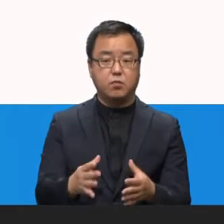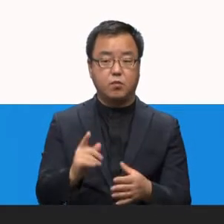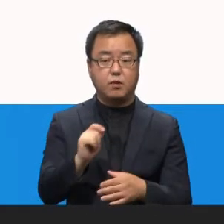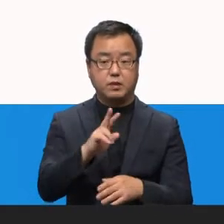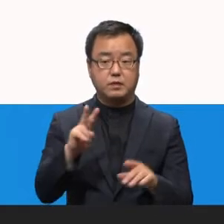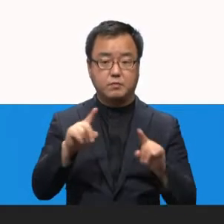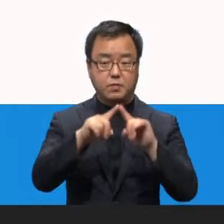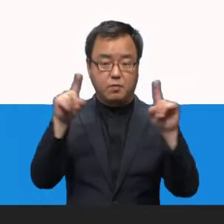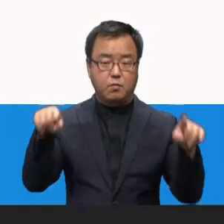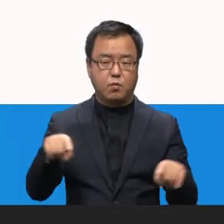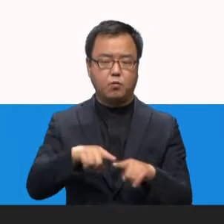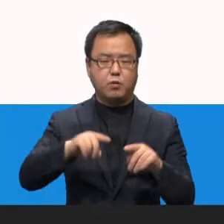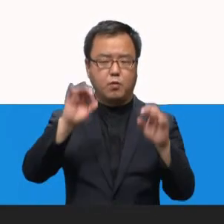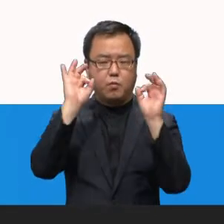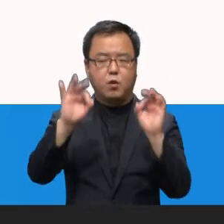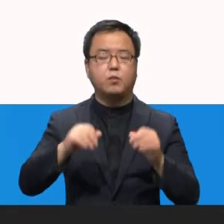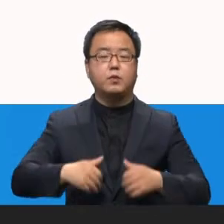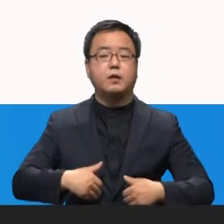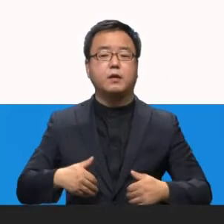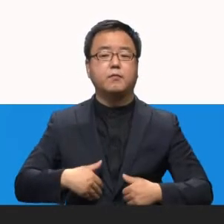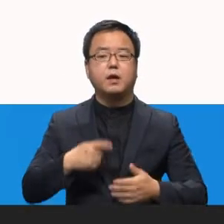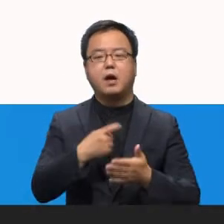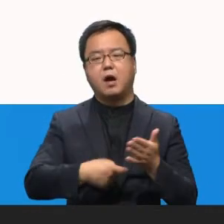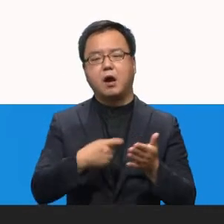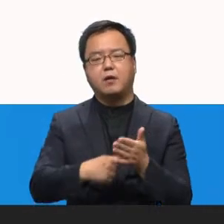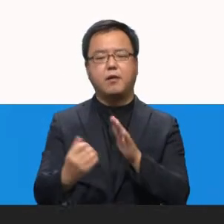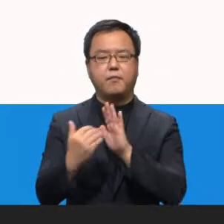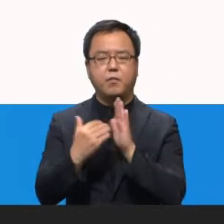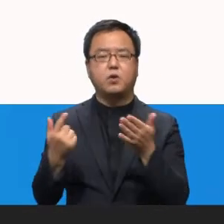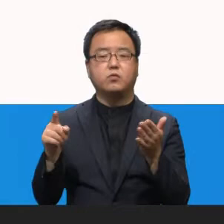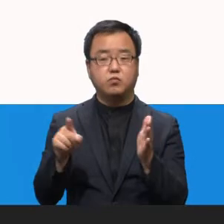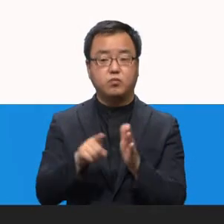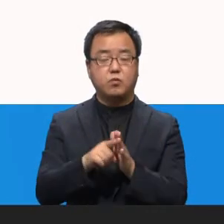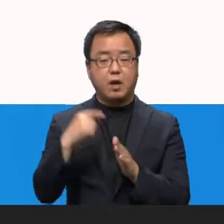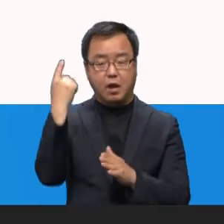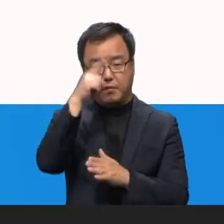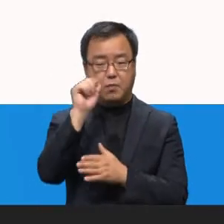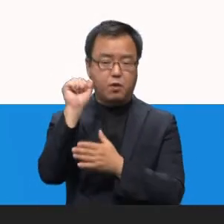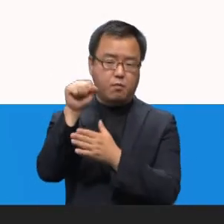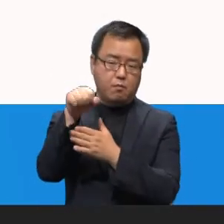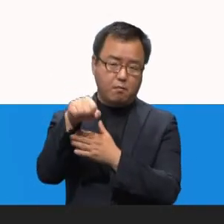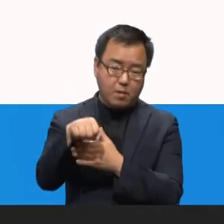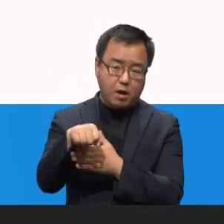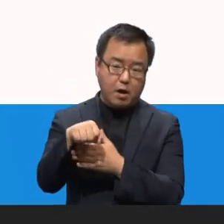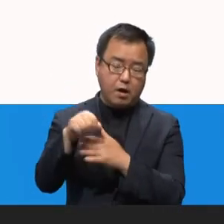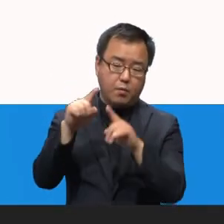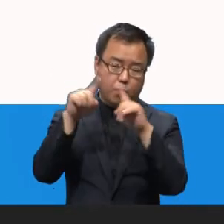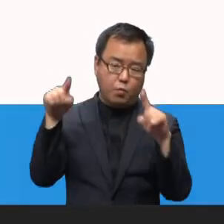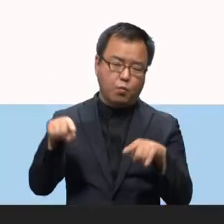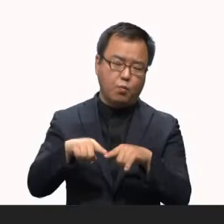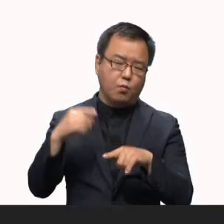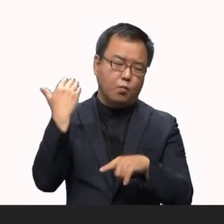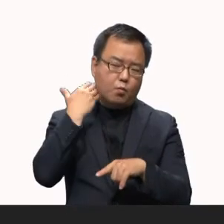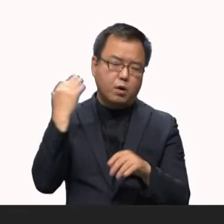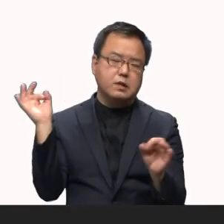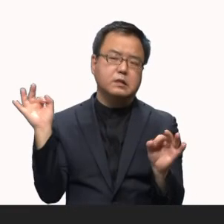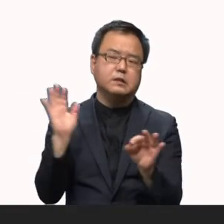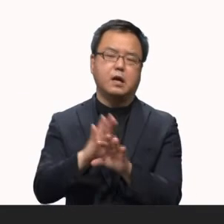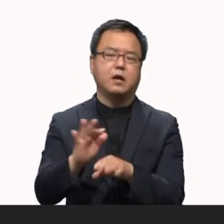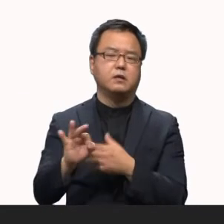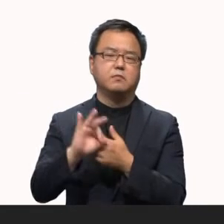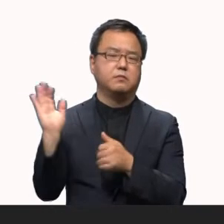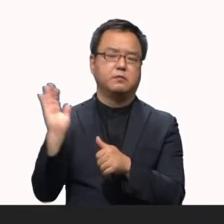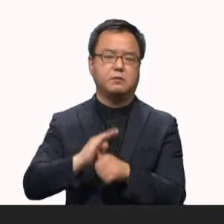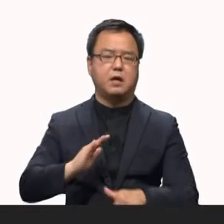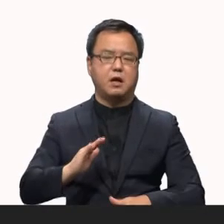4 이 부정행위 방지를 위한 지침 인데 이 실수로 머리를 너무 숙여서 스크린에서 사라지더라도 탈락입니다 이렇다 보니까